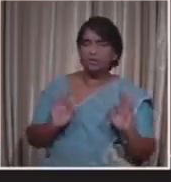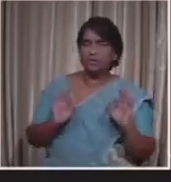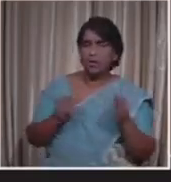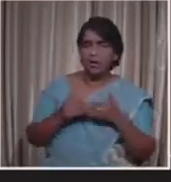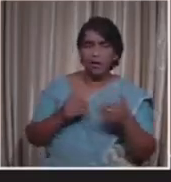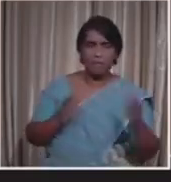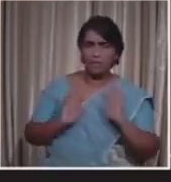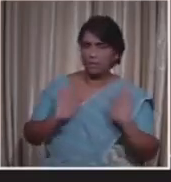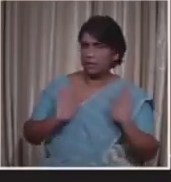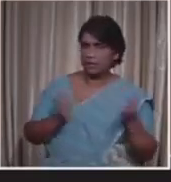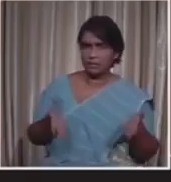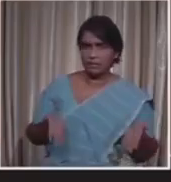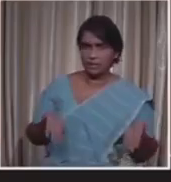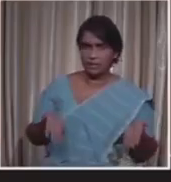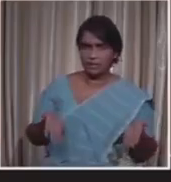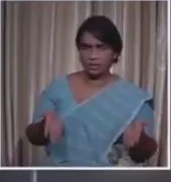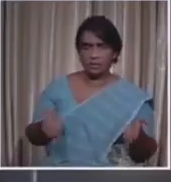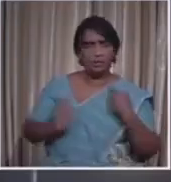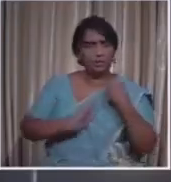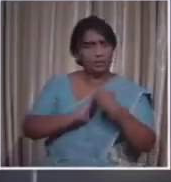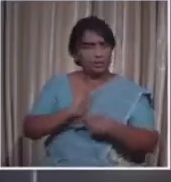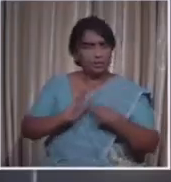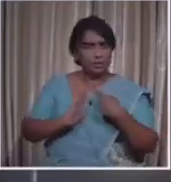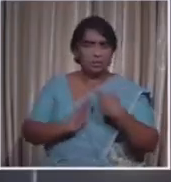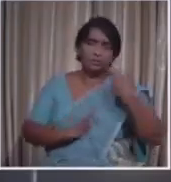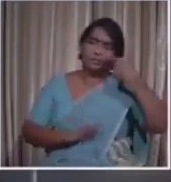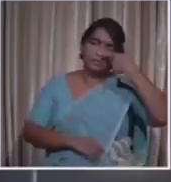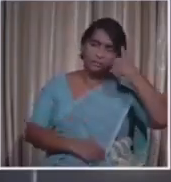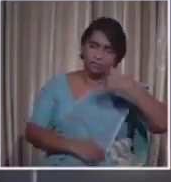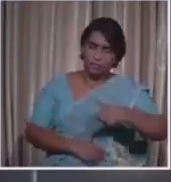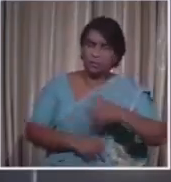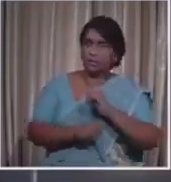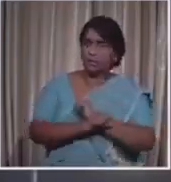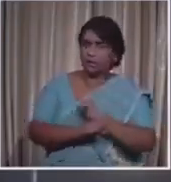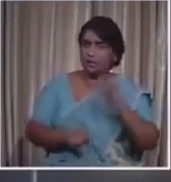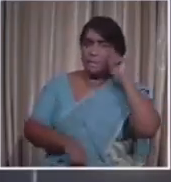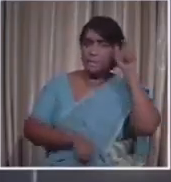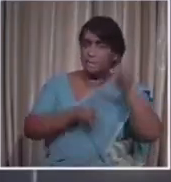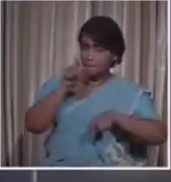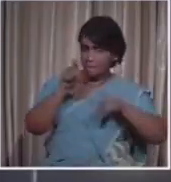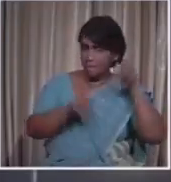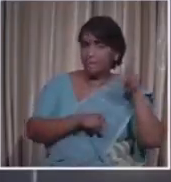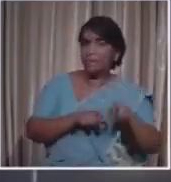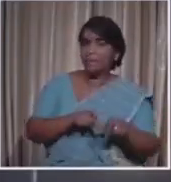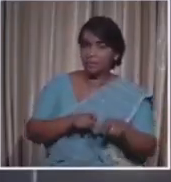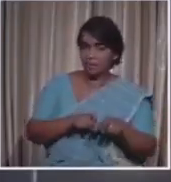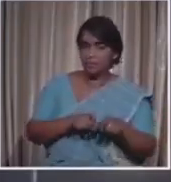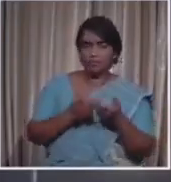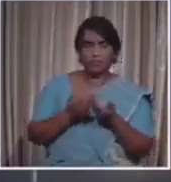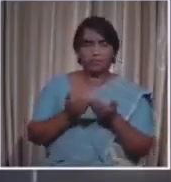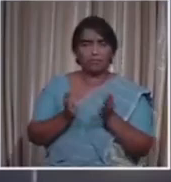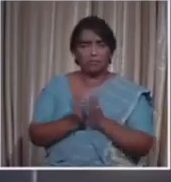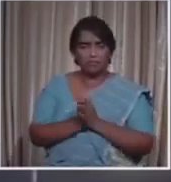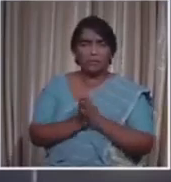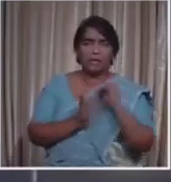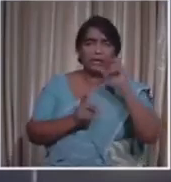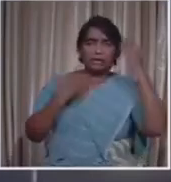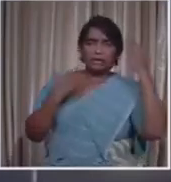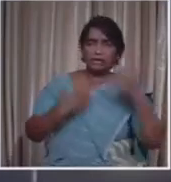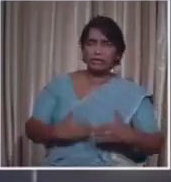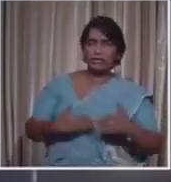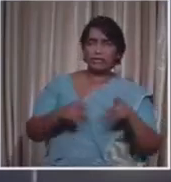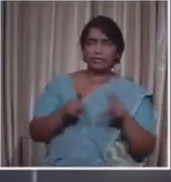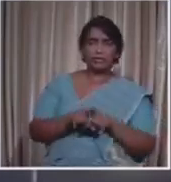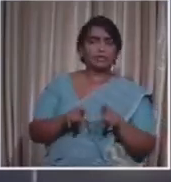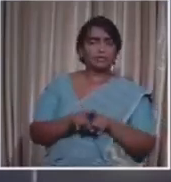නෙවෙයි. මුළු රටේම ඉන්ධන නැතුව මහජනයා ඒ කියන්නේ ස්වයං ඇඳිරි නීතිය දාපු තත්ත්වයක්